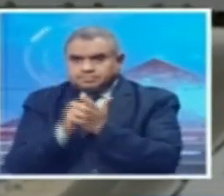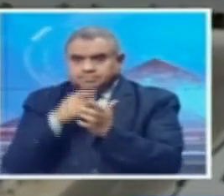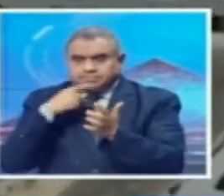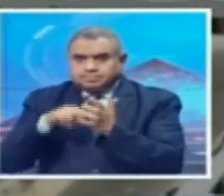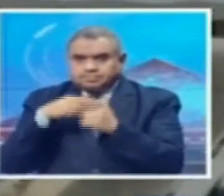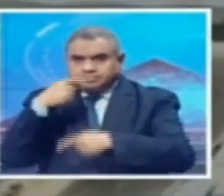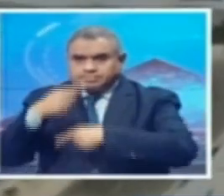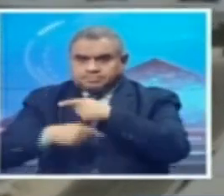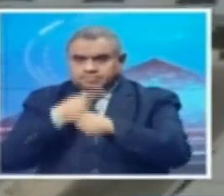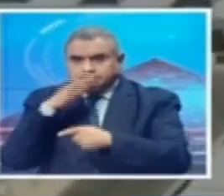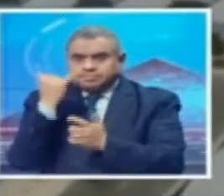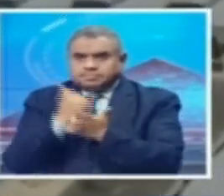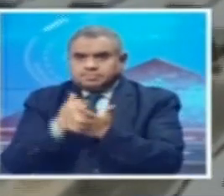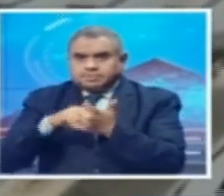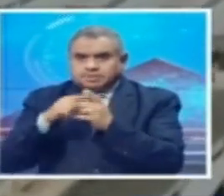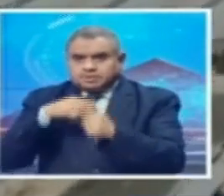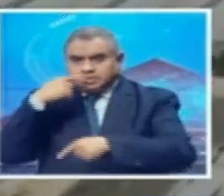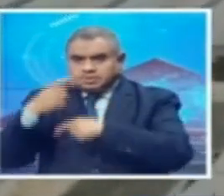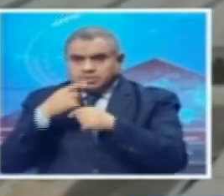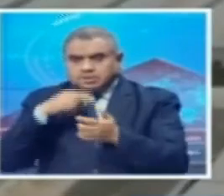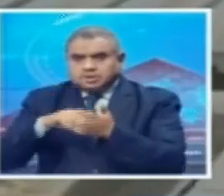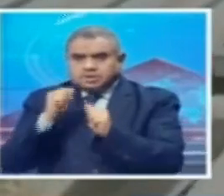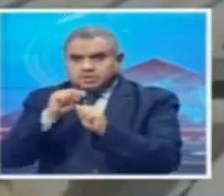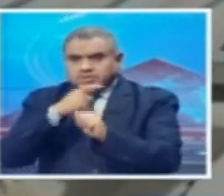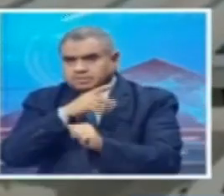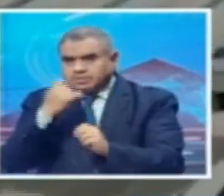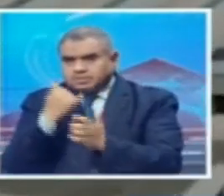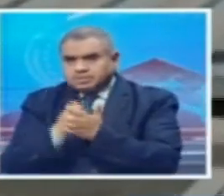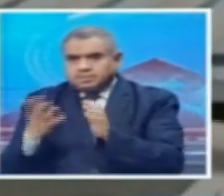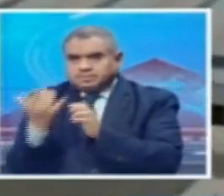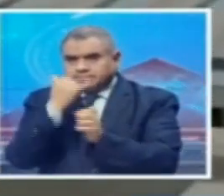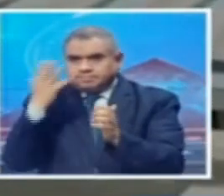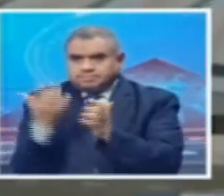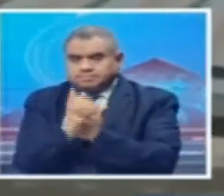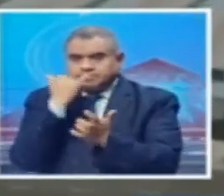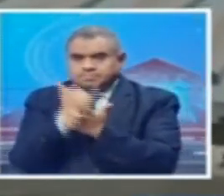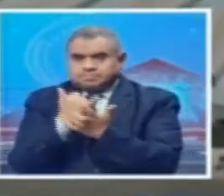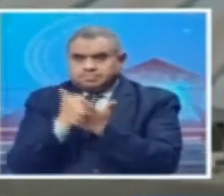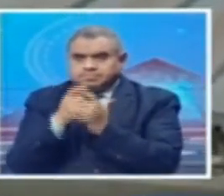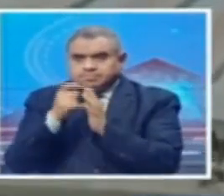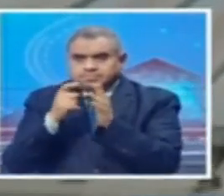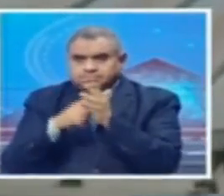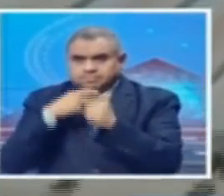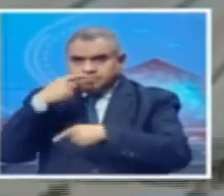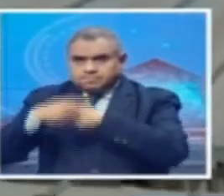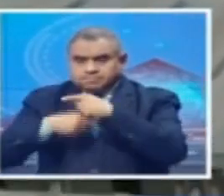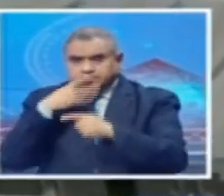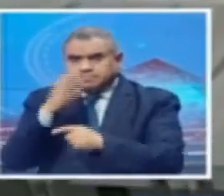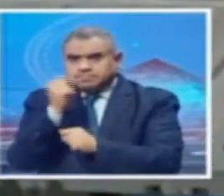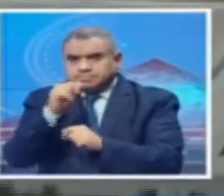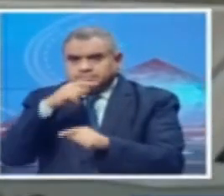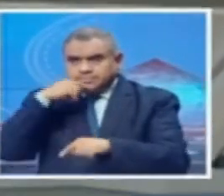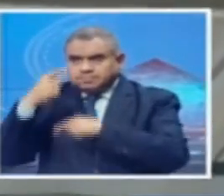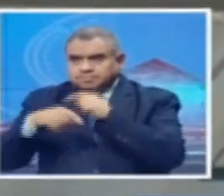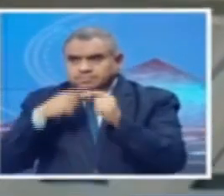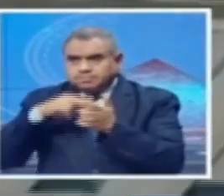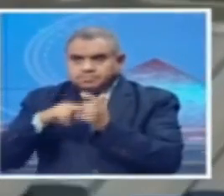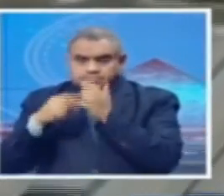المعيارية كافة وخفض رسوم جدية الحجز للوحدة الصناعية من 50,000 لتصل